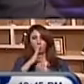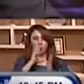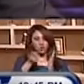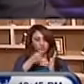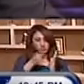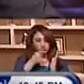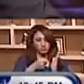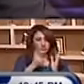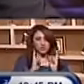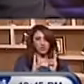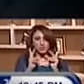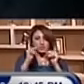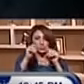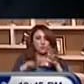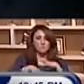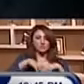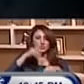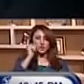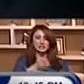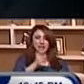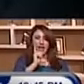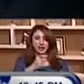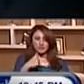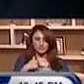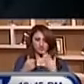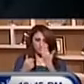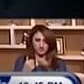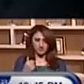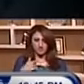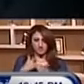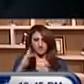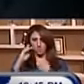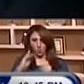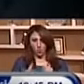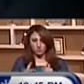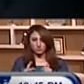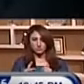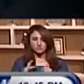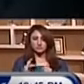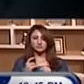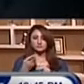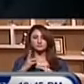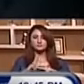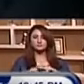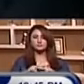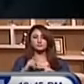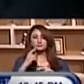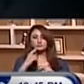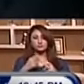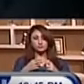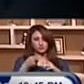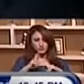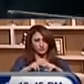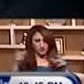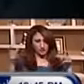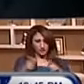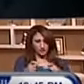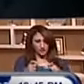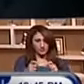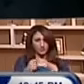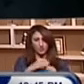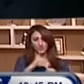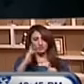بعد كده قالوا لهم لقيت الكرسي جنب المستشار عادلي، يعني تقريبا بروتوكوليا ثالث واحد في الاجتماع. فطبعا